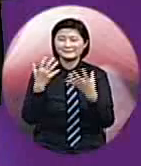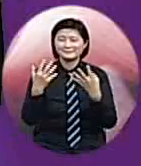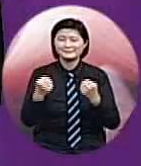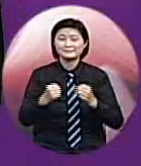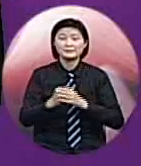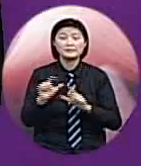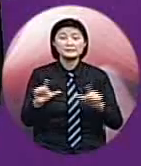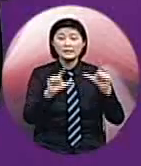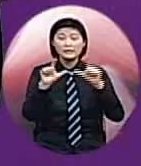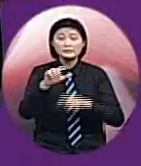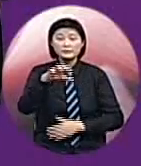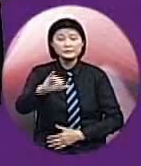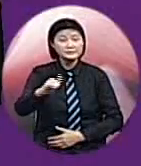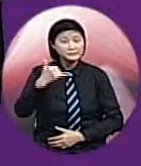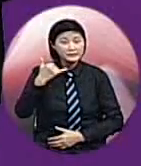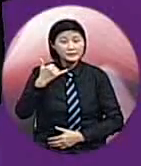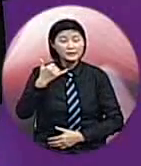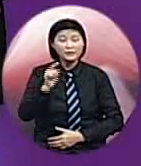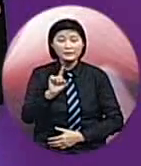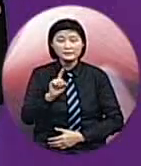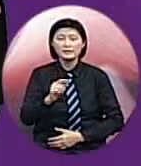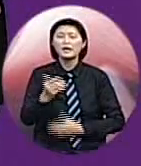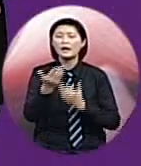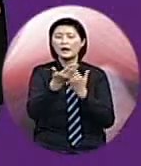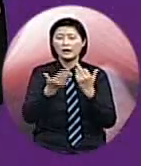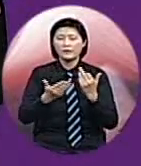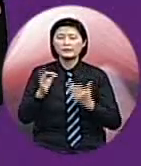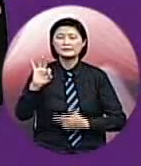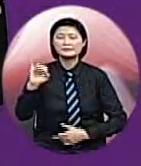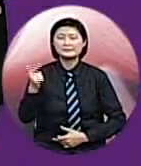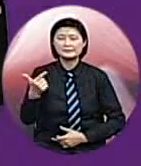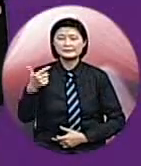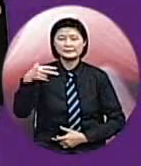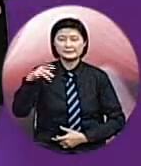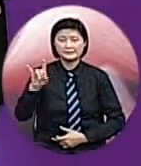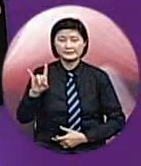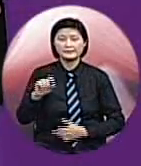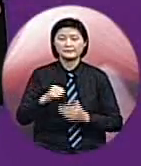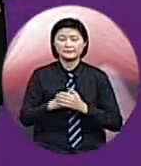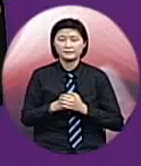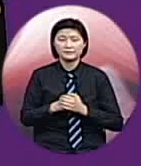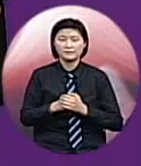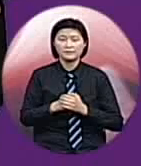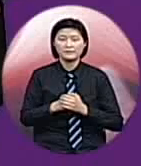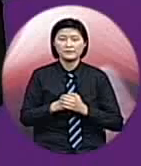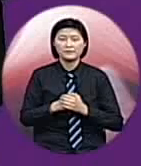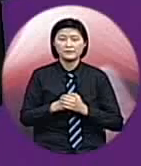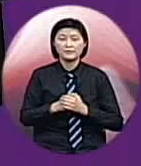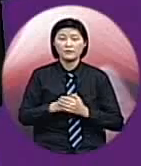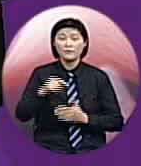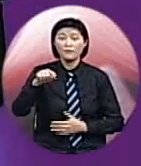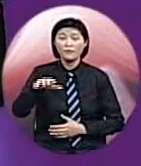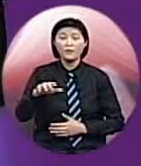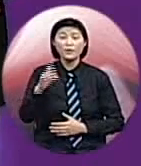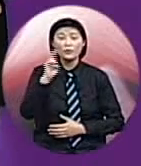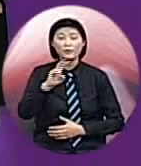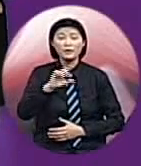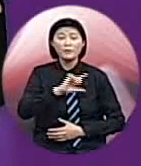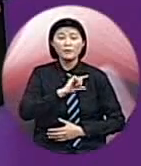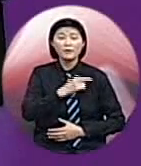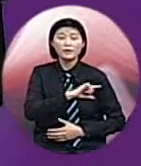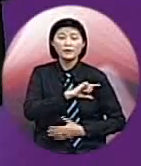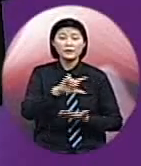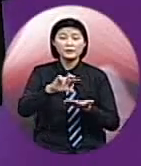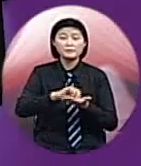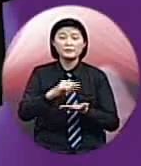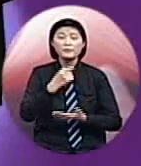네. 어디에서 전화 주셨나요? 예, 여기 강원도 인제인데요. 인제? 예. 네. 인제에서 어떤 노래를 하실까요?